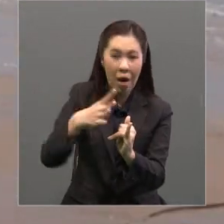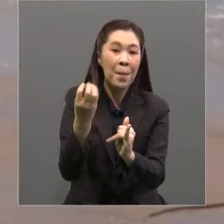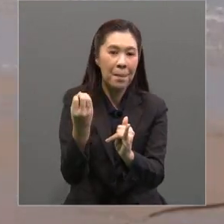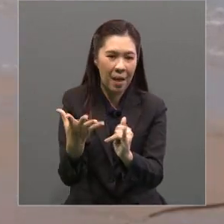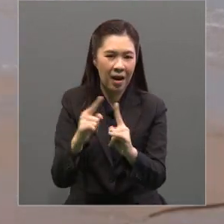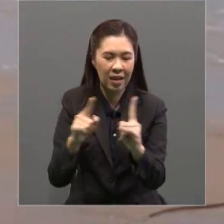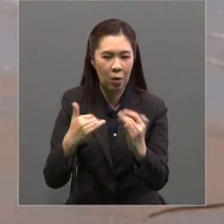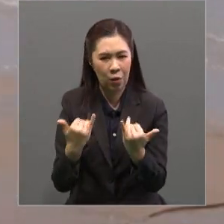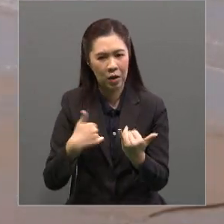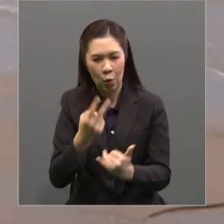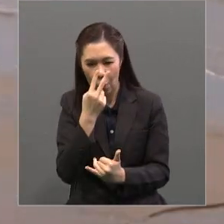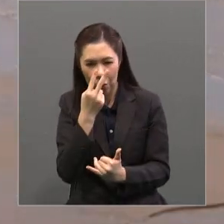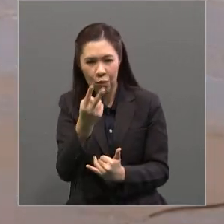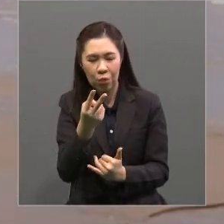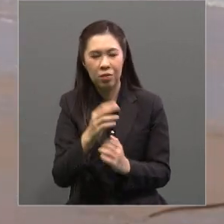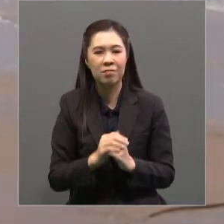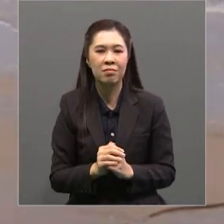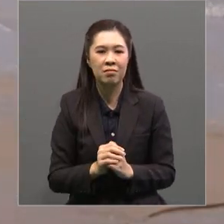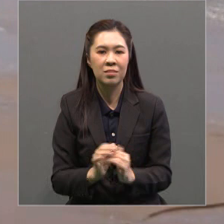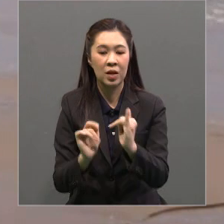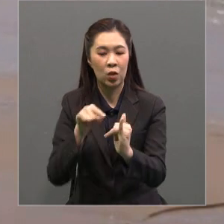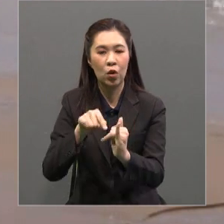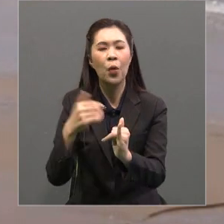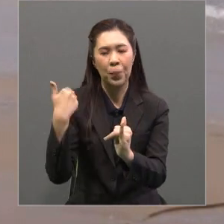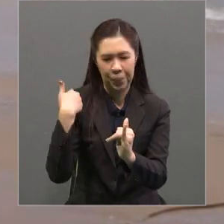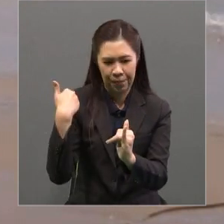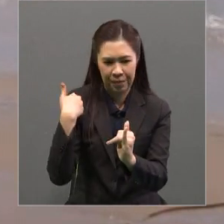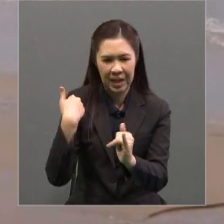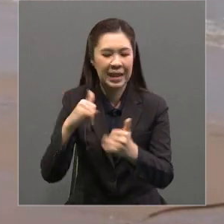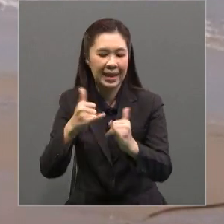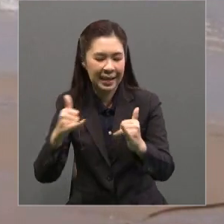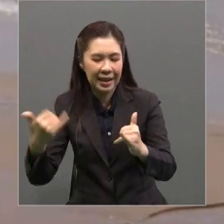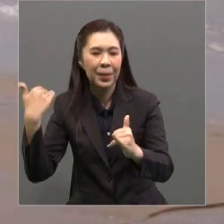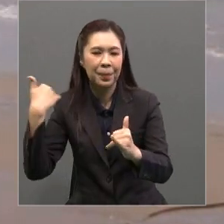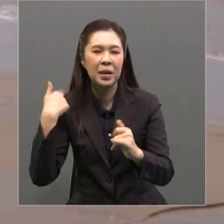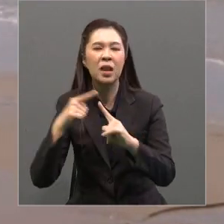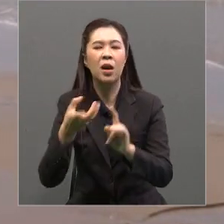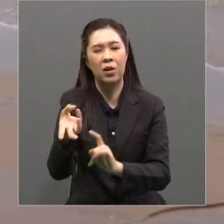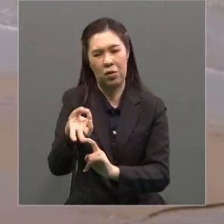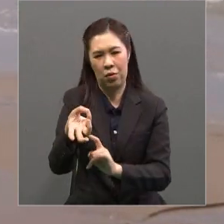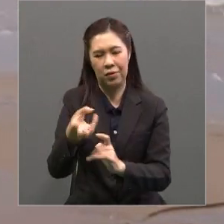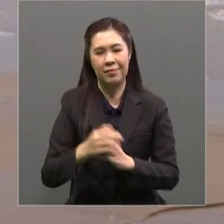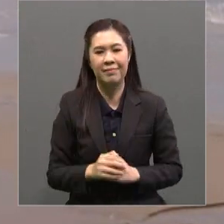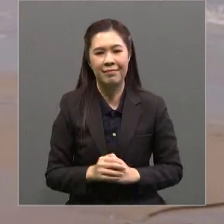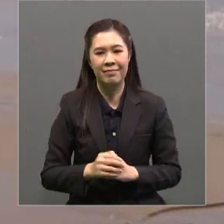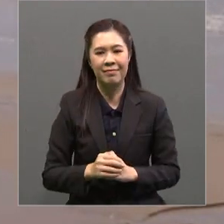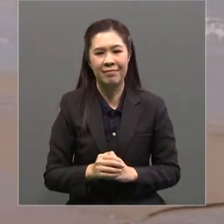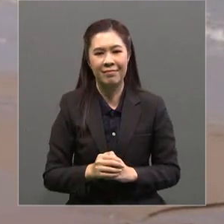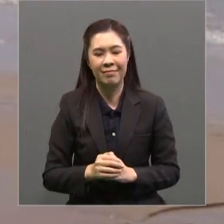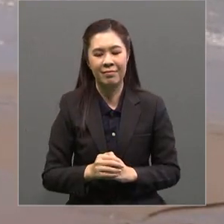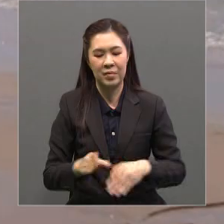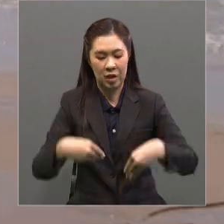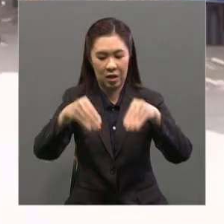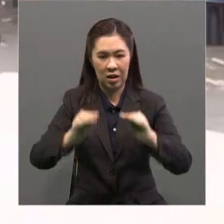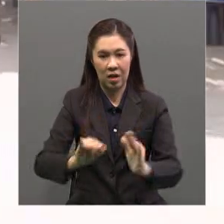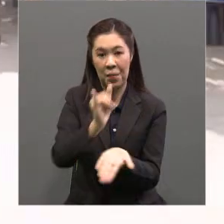ทีมข่าวของเราไปสำรวจเขาบอกว่าที่มานอนก็มีอยู่เหมือนกันหรือว่าที่มาเล่นน้ำก็มีเหมือนกันแต่มีไม่มากค่ะเช่นเดียวกับเตียงผ้าใบริมห